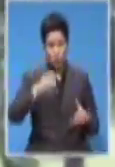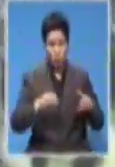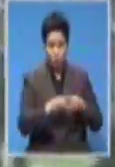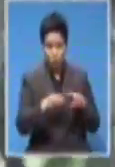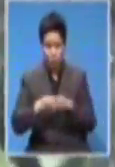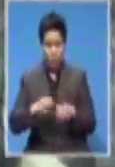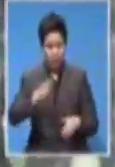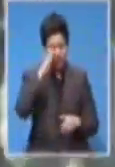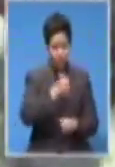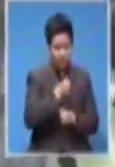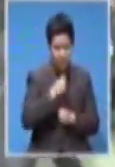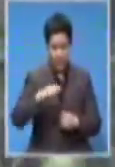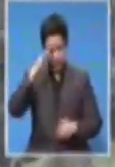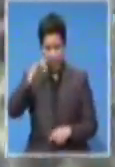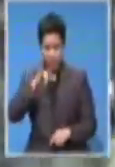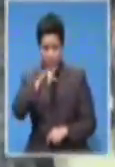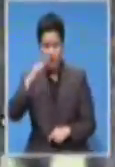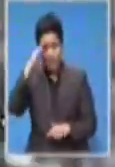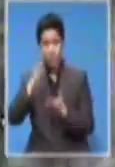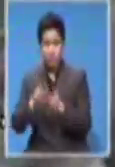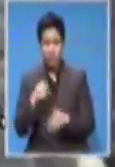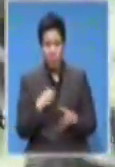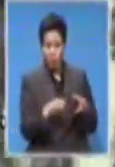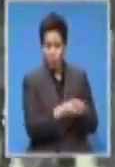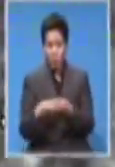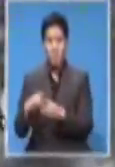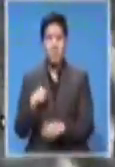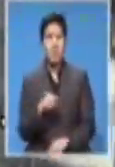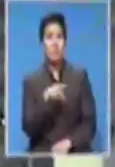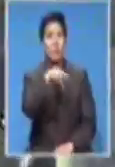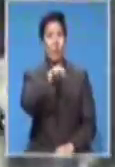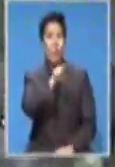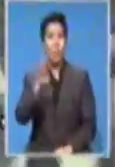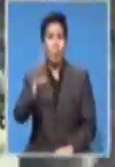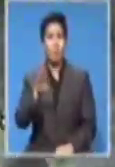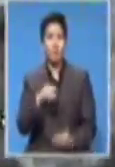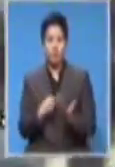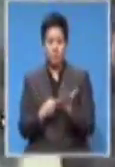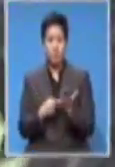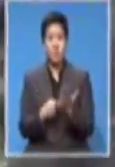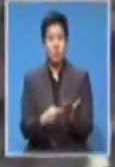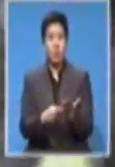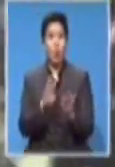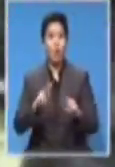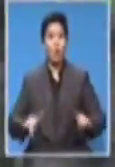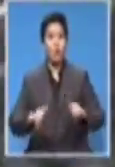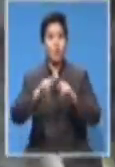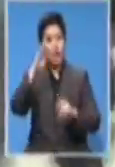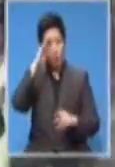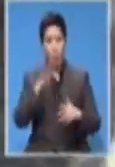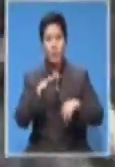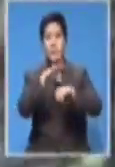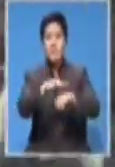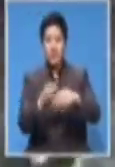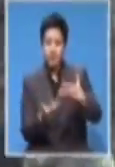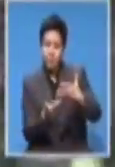บทหารพรบกลาโหมนะครับก็เพียงแต่ว่าทุกหน่วยงานในกระทรวงกลาโหมเขาเสนอคนเข้าขึ้นมาเข้า